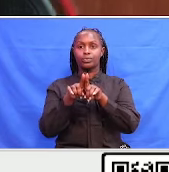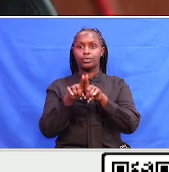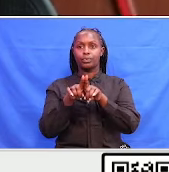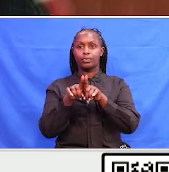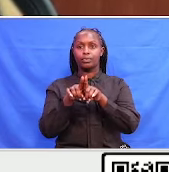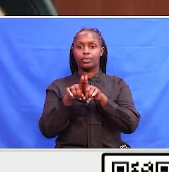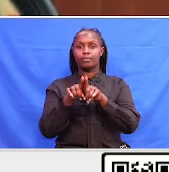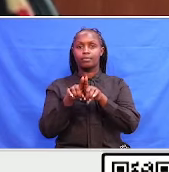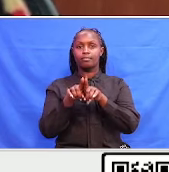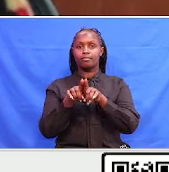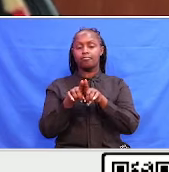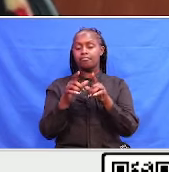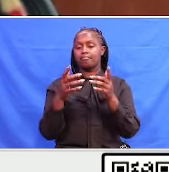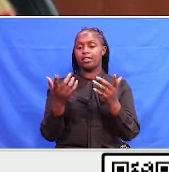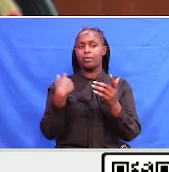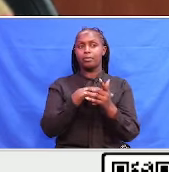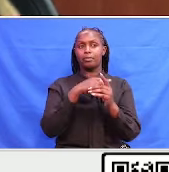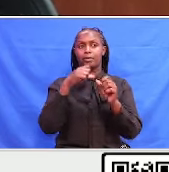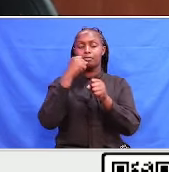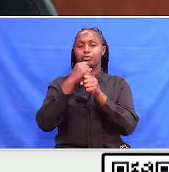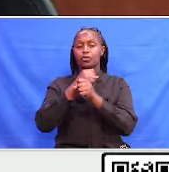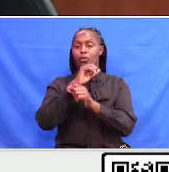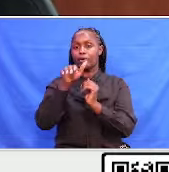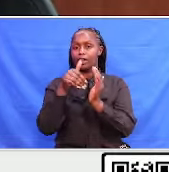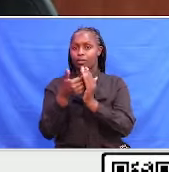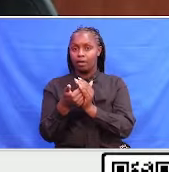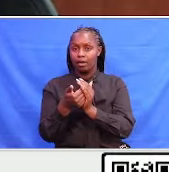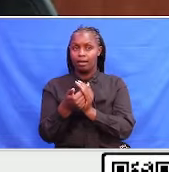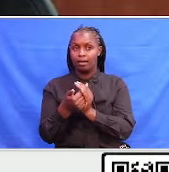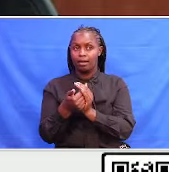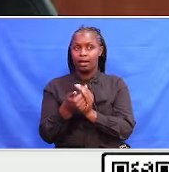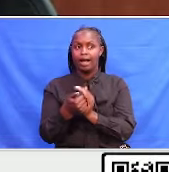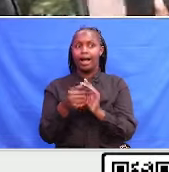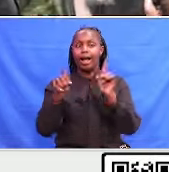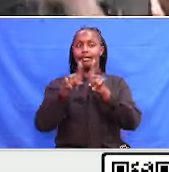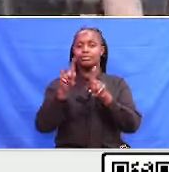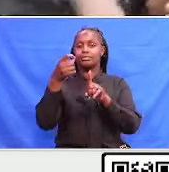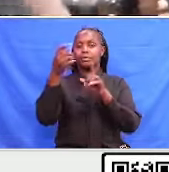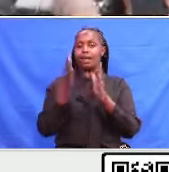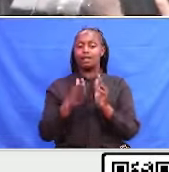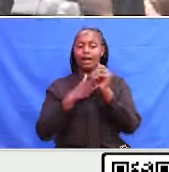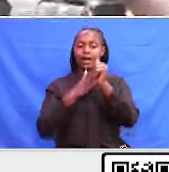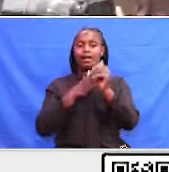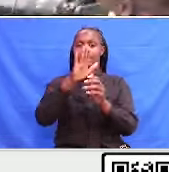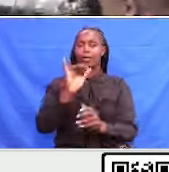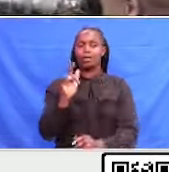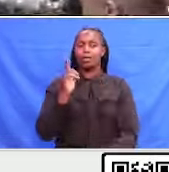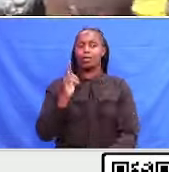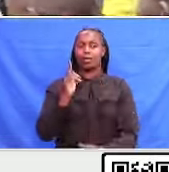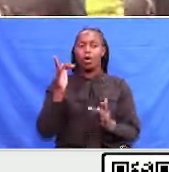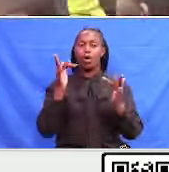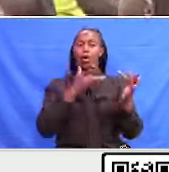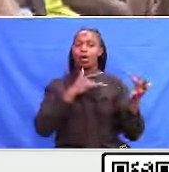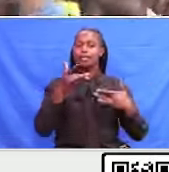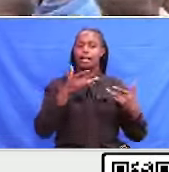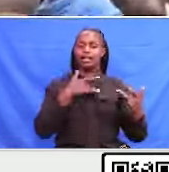law. Even the person breaking the law will be directly escalated by the law. Na kuhusu maandamano ya kupinga mswada wa